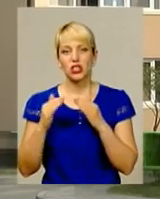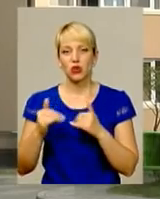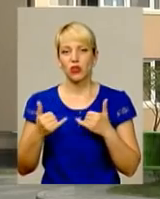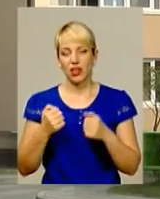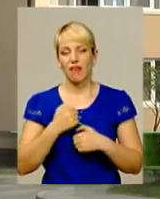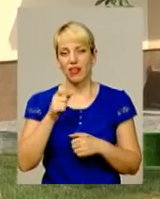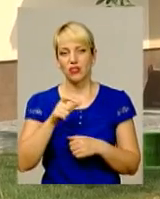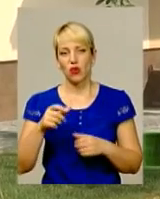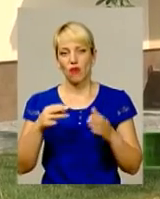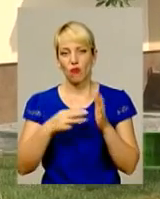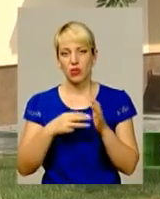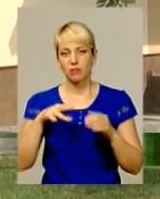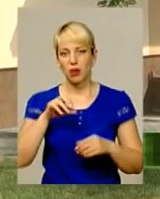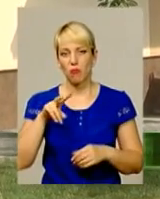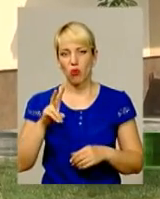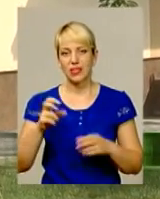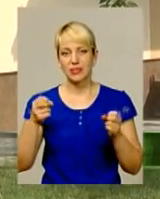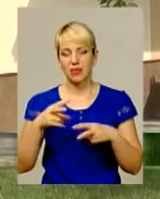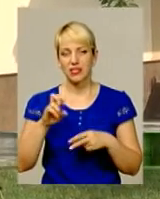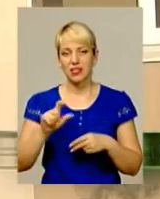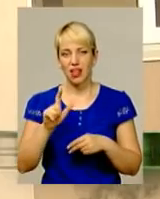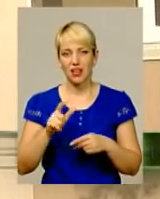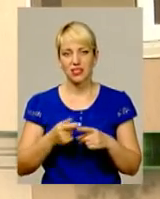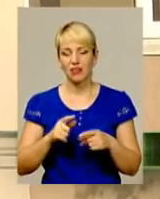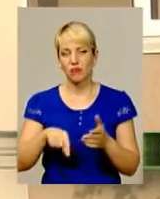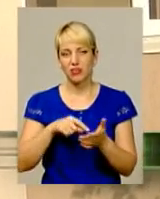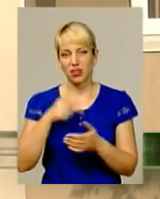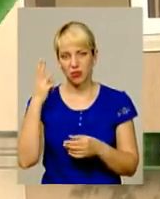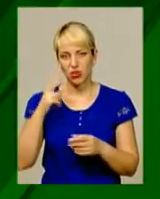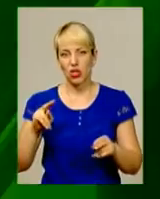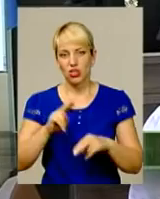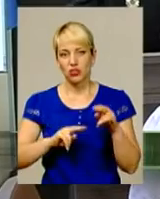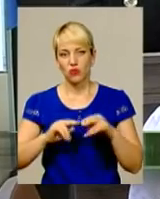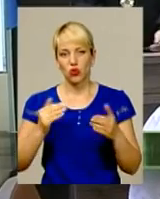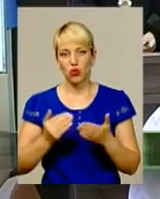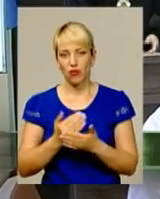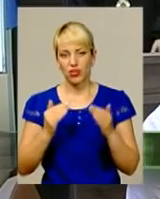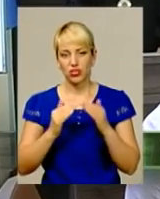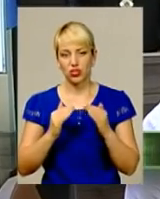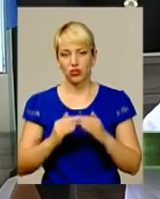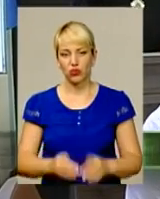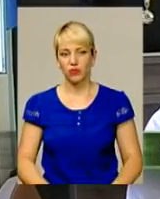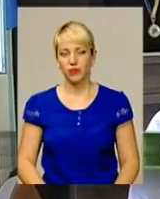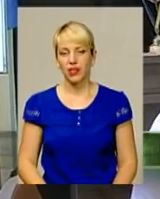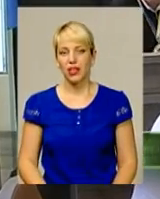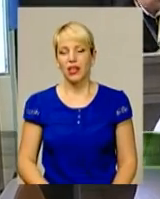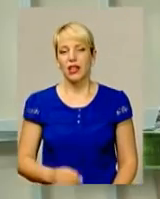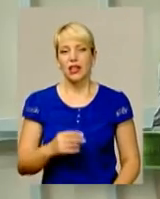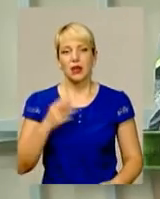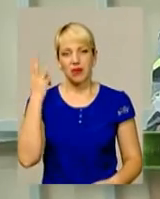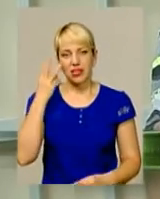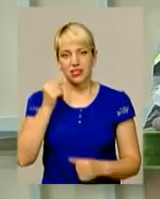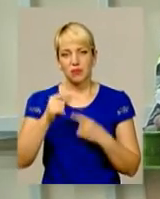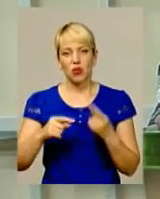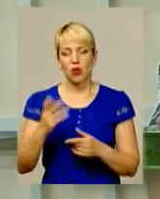8-му полку спецпризначення, що дислокується у Хмельницькому, зводять службове житло. Резонансна справа. Хмельницький бізнесмен, котрого